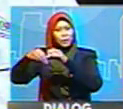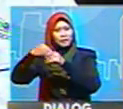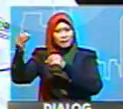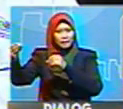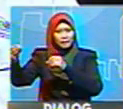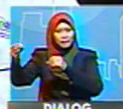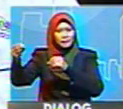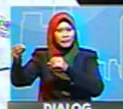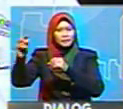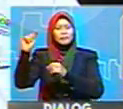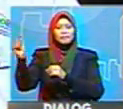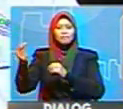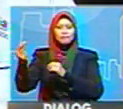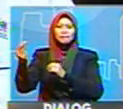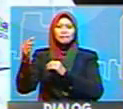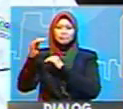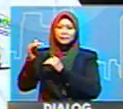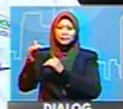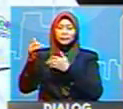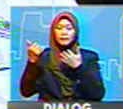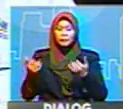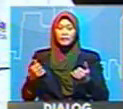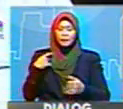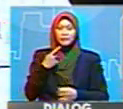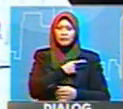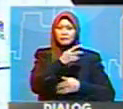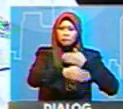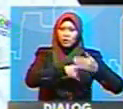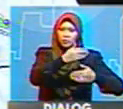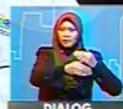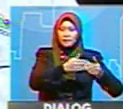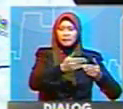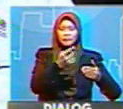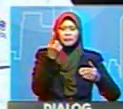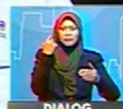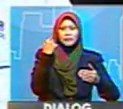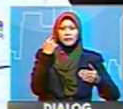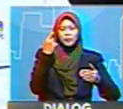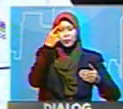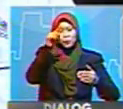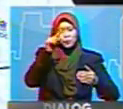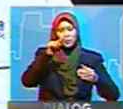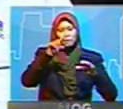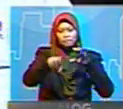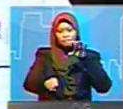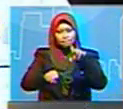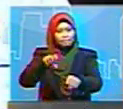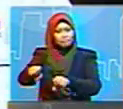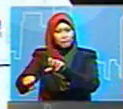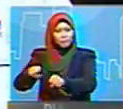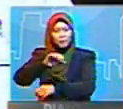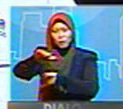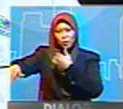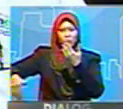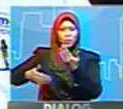dari segi peringkat pengeluaran saja dan kita sekarang sedang menuju ke arah yang saya sebut tadi dari segi menguasai keseluruhan rantaian